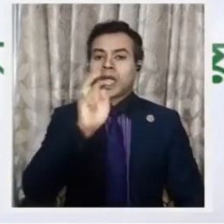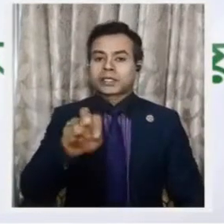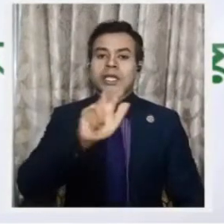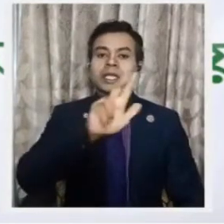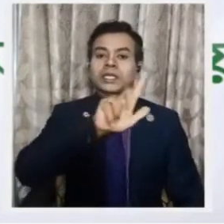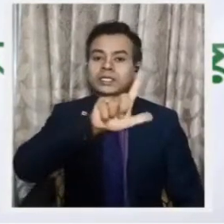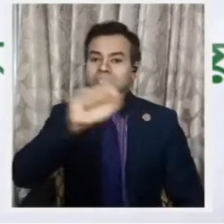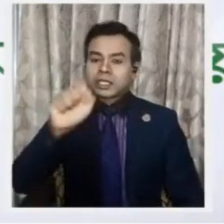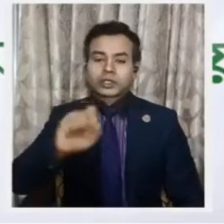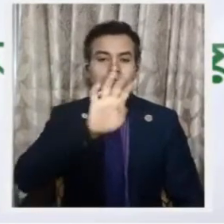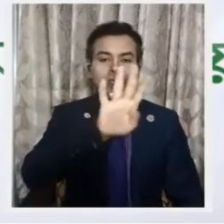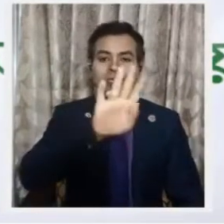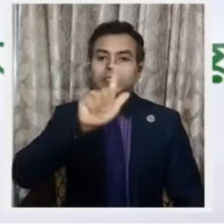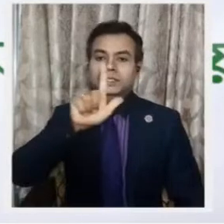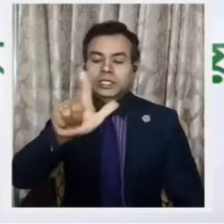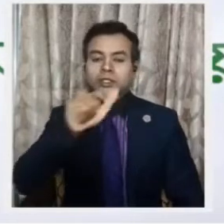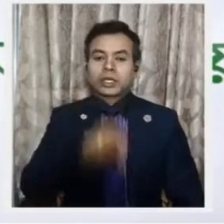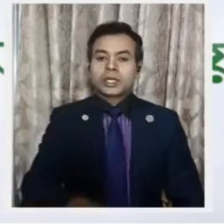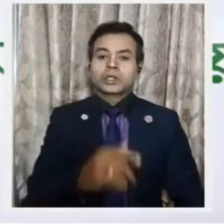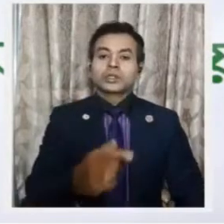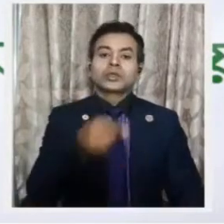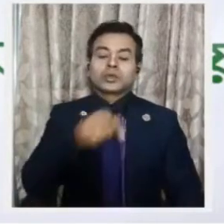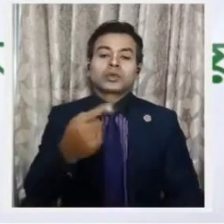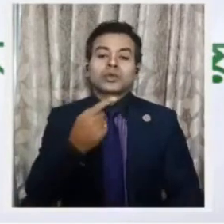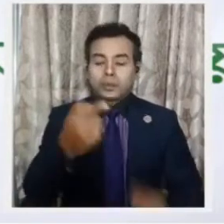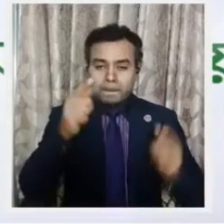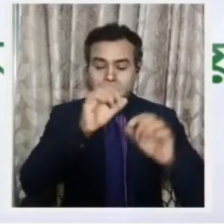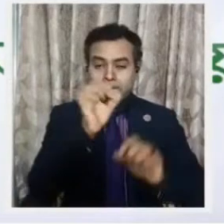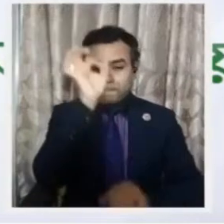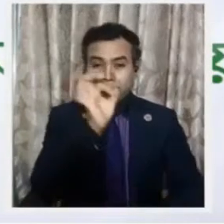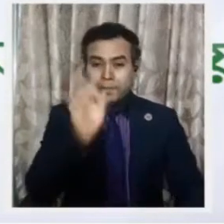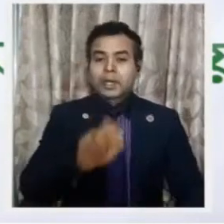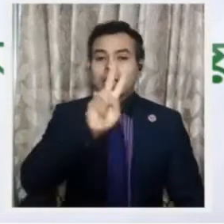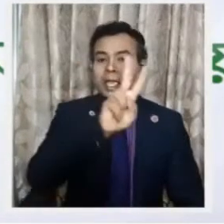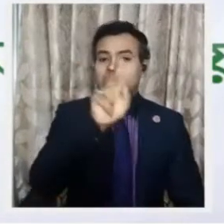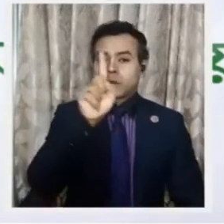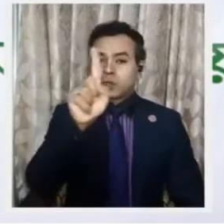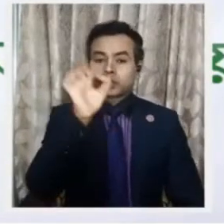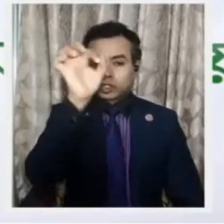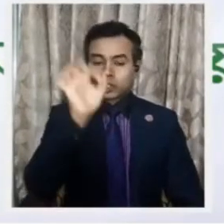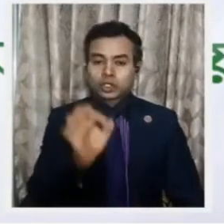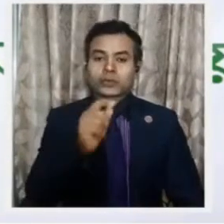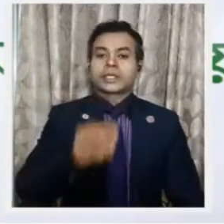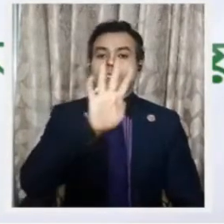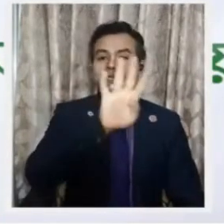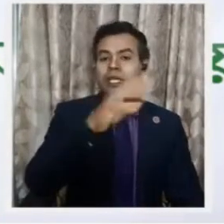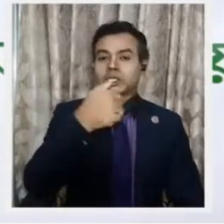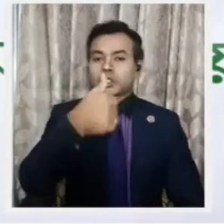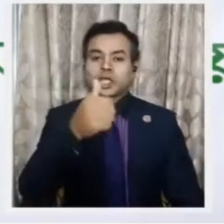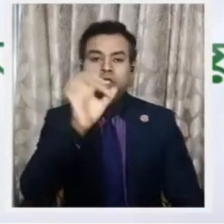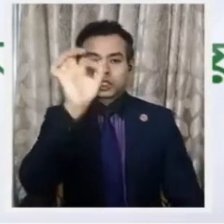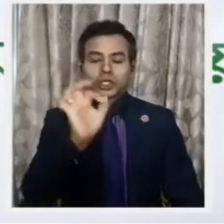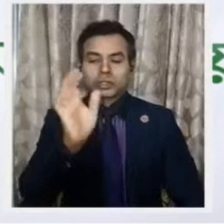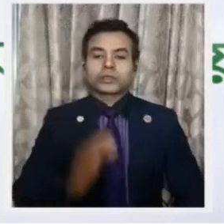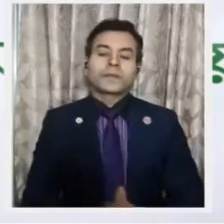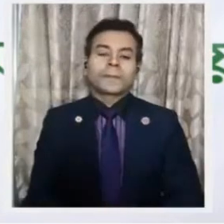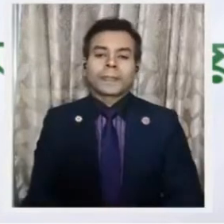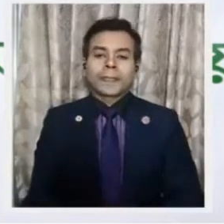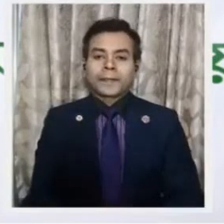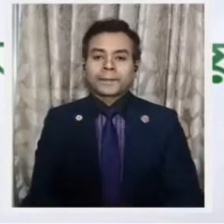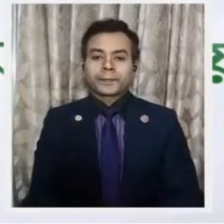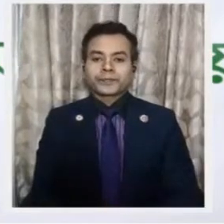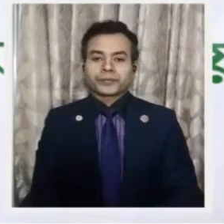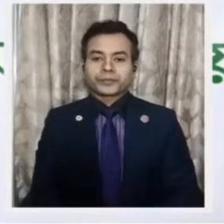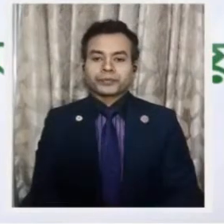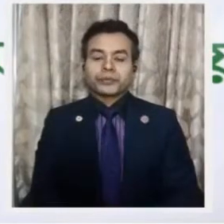গত 24 ঘন্টায় সুস্থ হয়েছেন 848 জন, এ পর্যন্ত সুস্থ হয়েছেন 16,747 জন। শনাক্ত